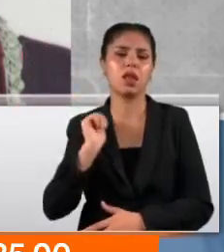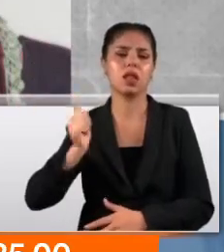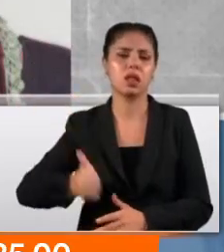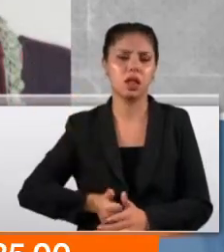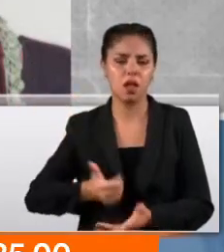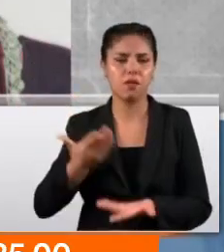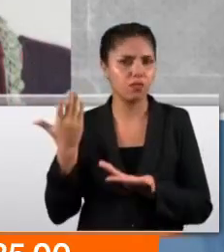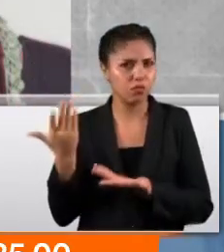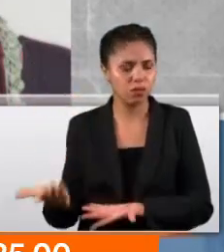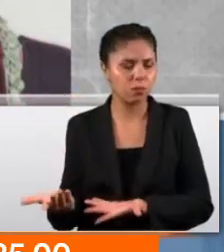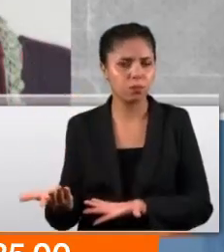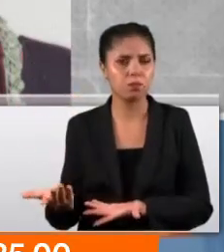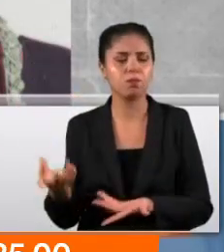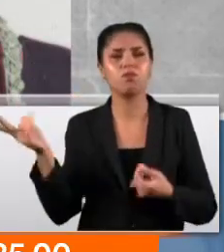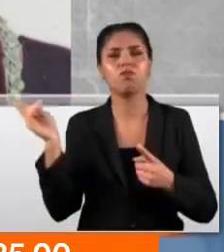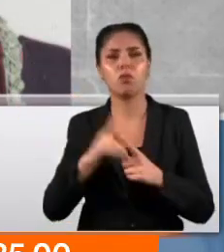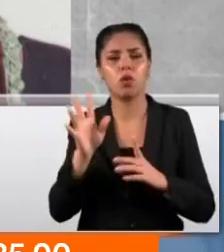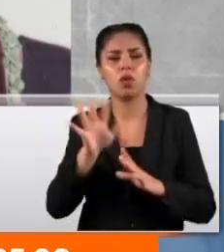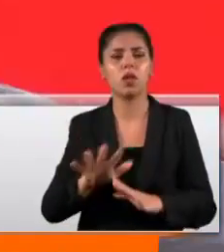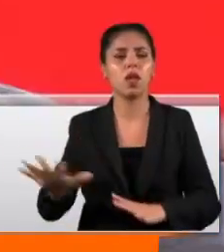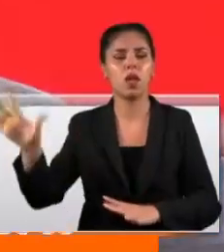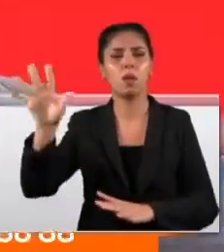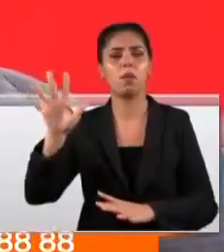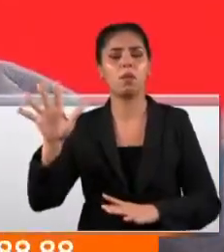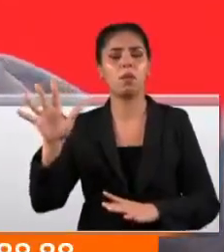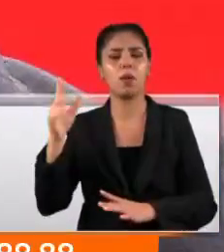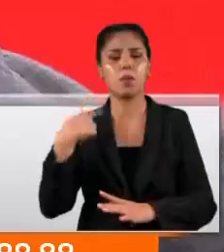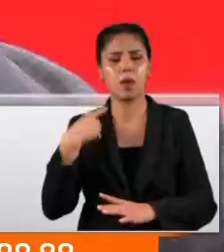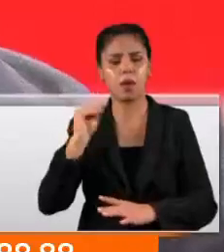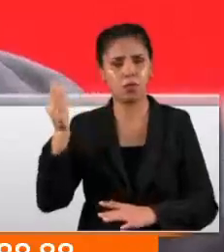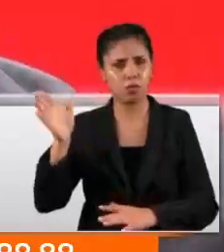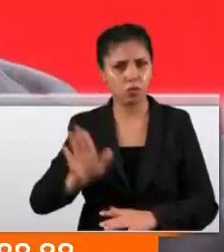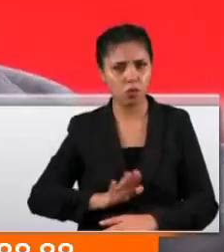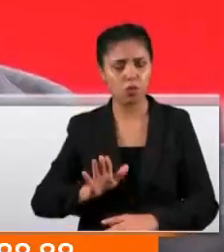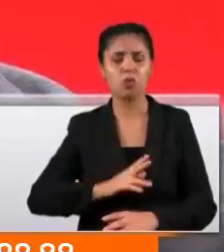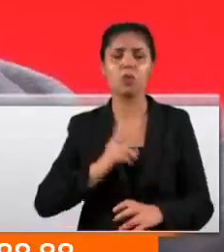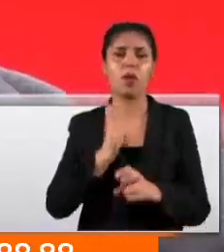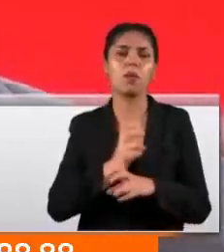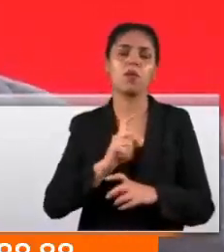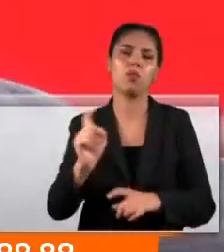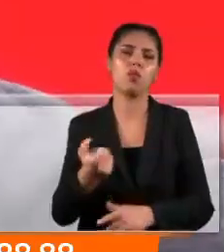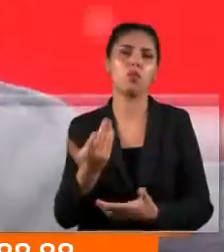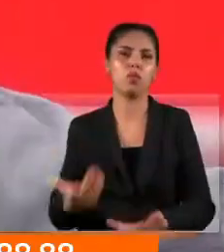sayın polisler, amirler, benim çocuğumun kemiğini bul,